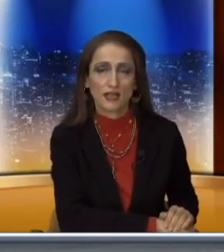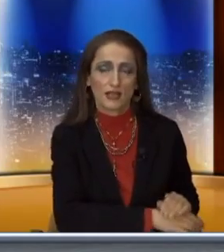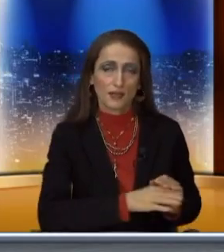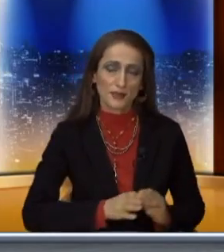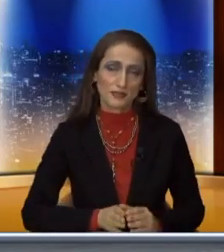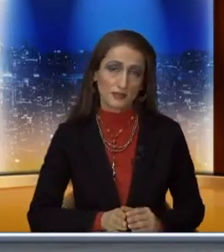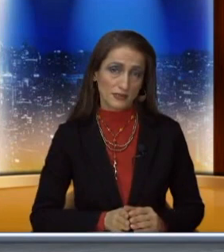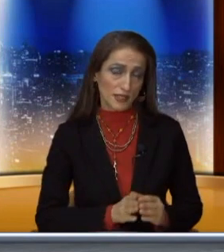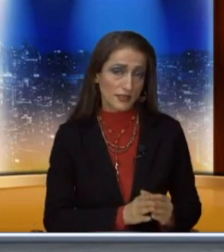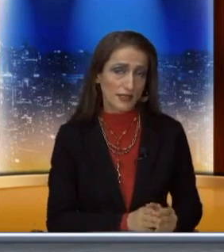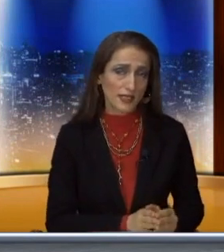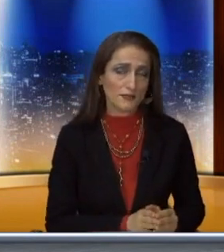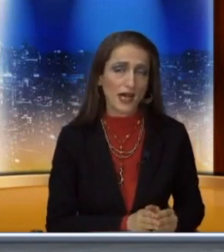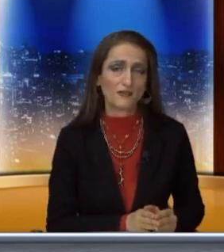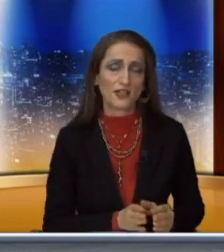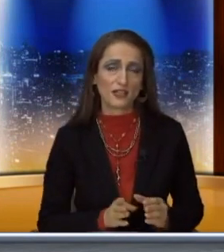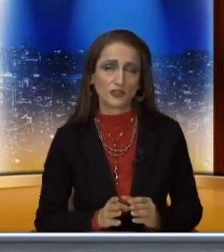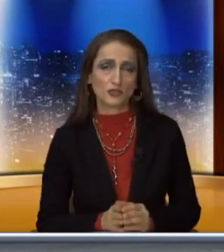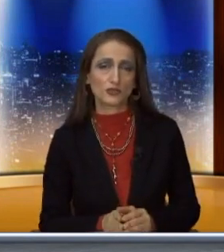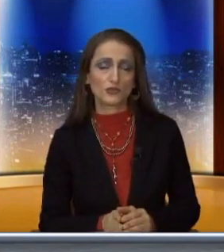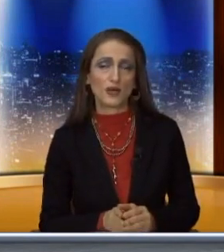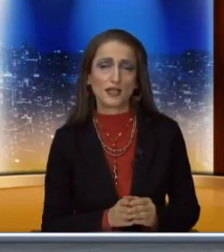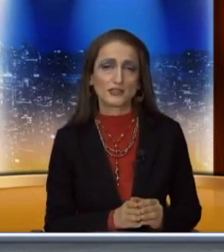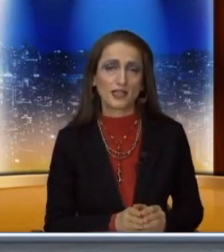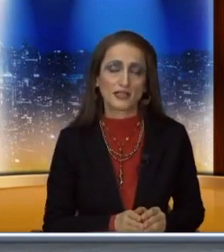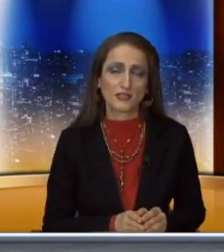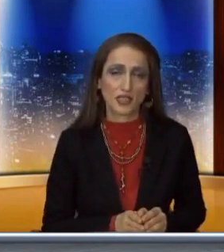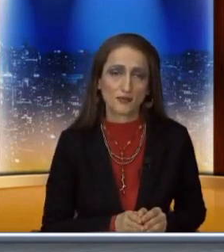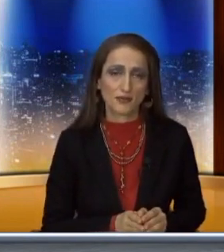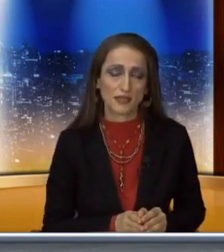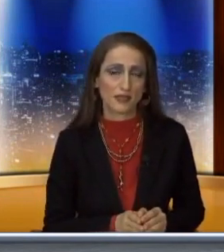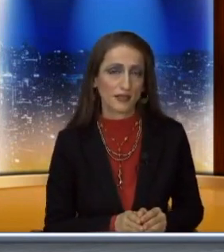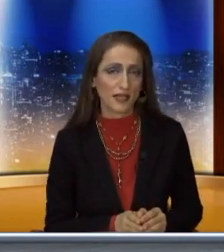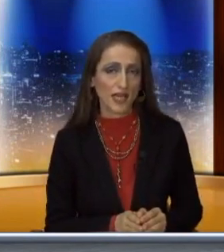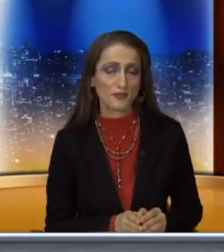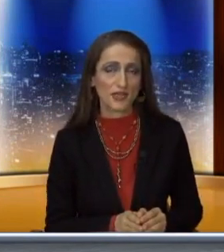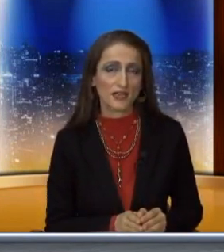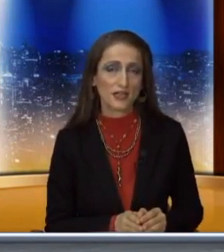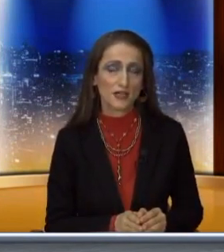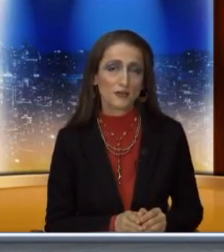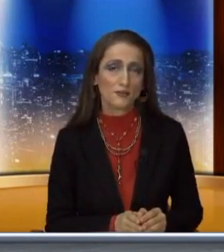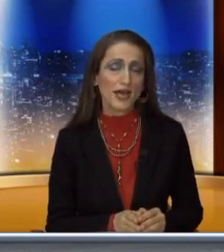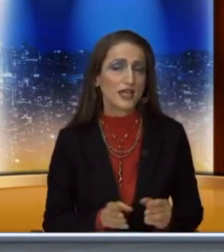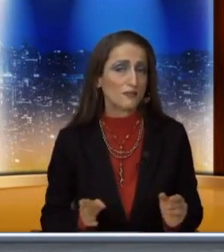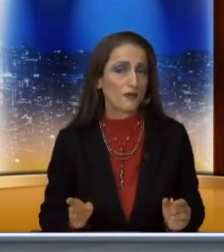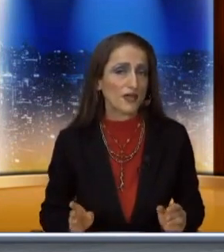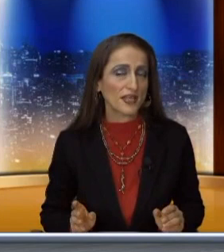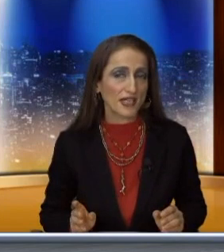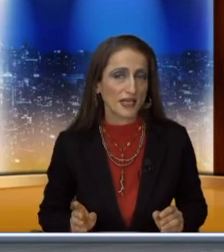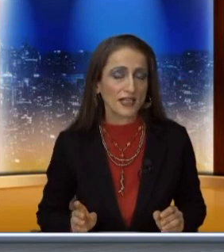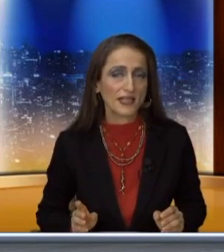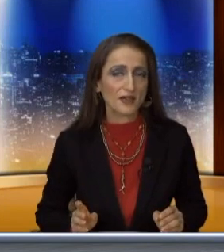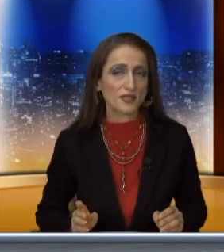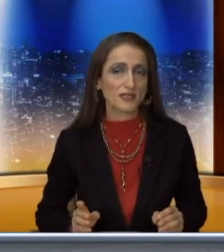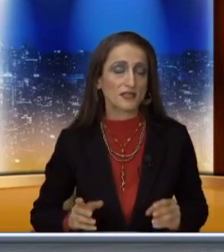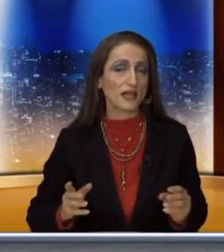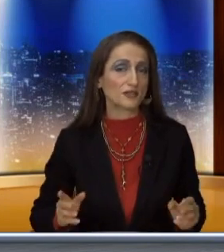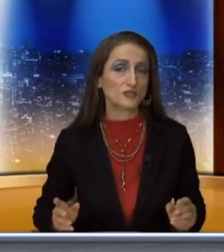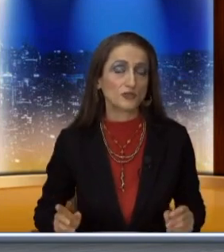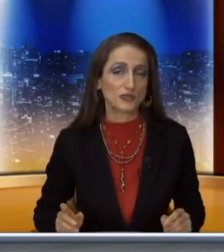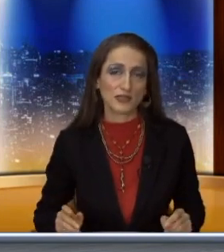مارتن، لما تلتقي مع فريق جدو مع الأستاذ هشام الذهبي، ما هي المواضيع اللي